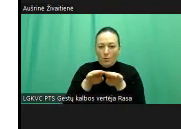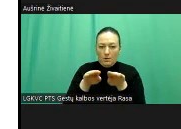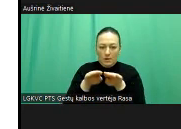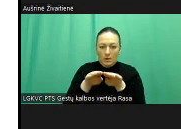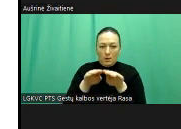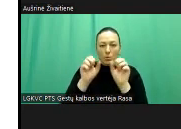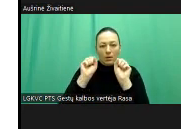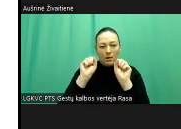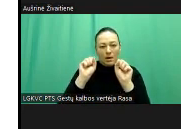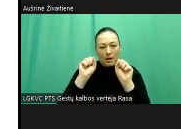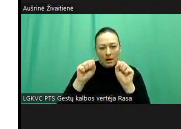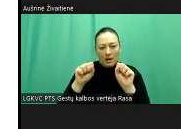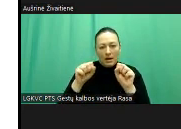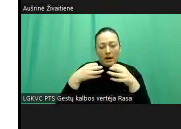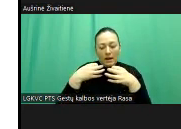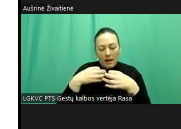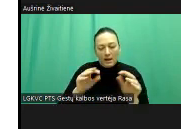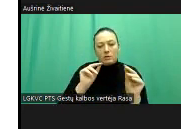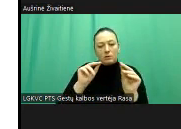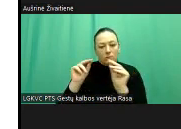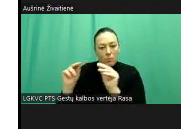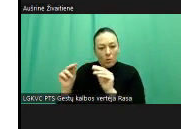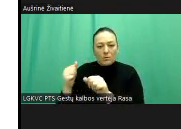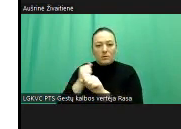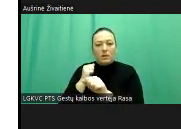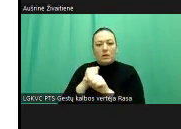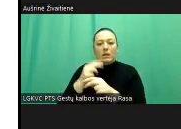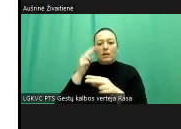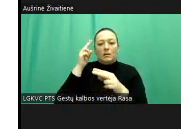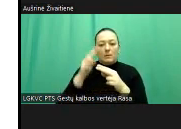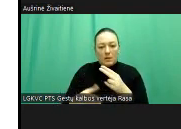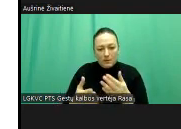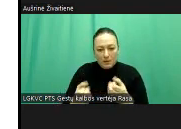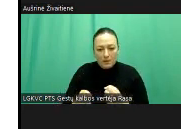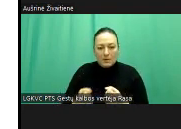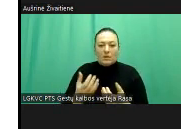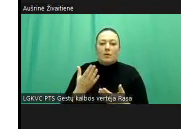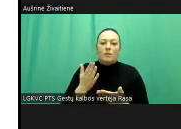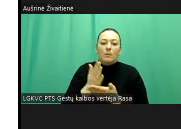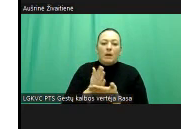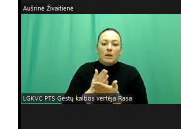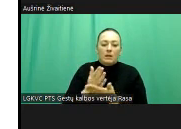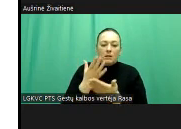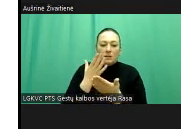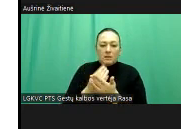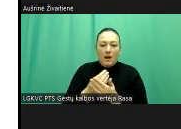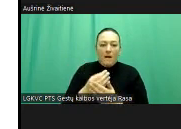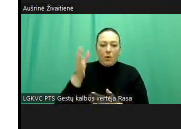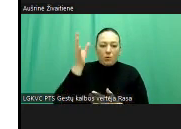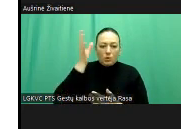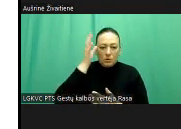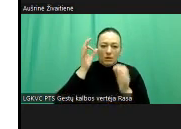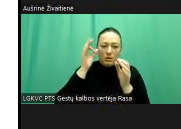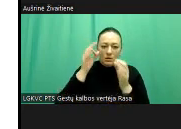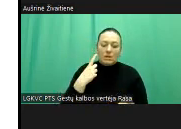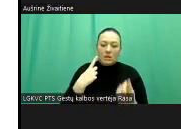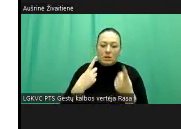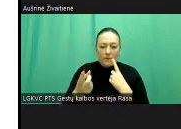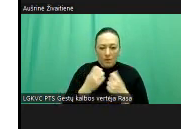leidžia mokytojams daryti sprendimus paremtus žiniomis. Teisinga informacija tuomet, kai